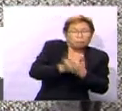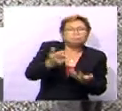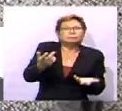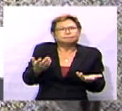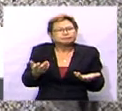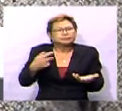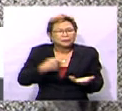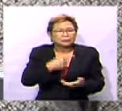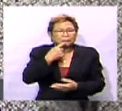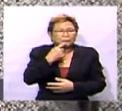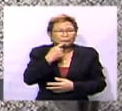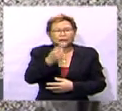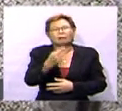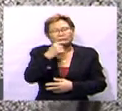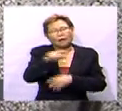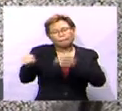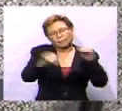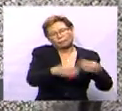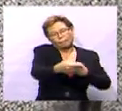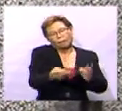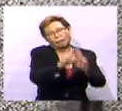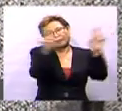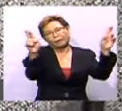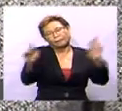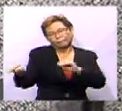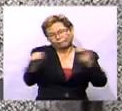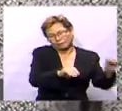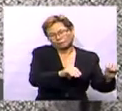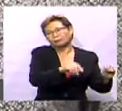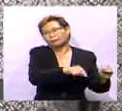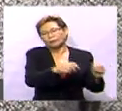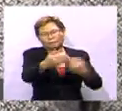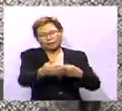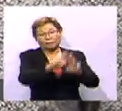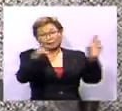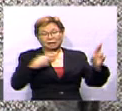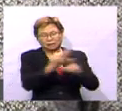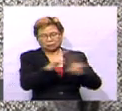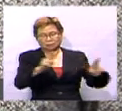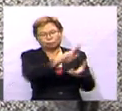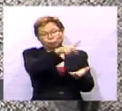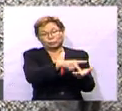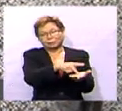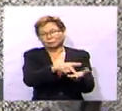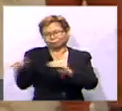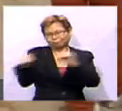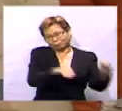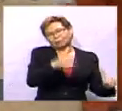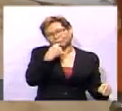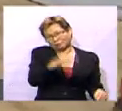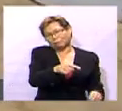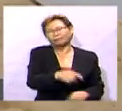kita suruh mereka pindah lah ke balai raya yang telah kita sediakan lah untuk pusat pemindahan mandi.